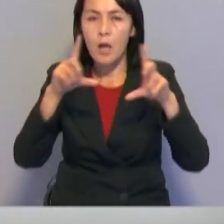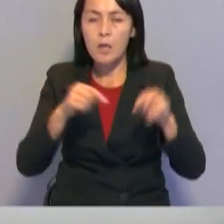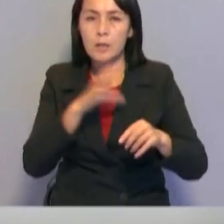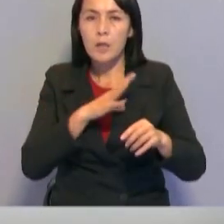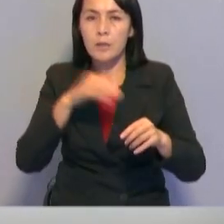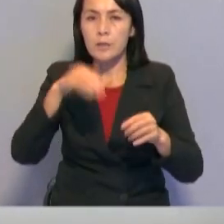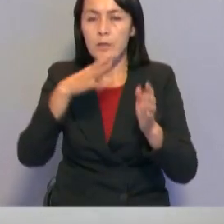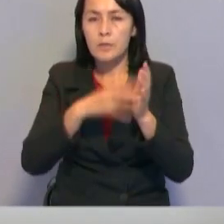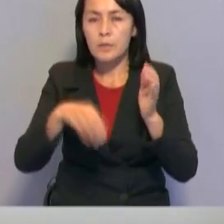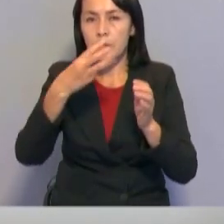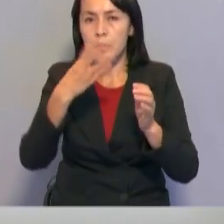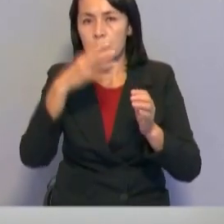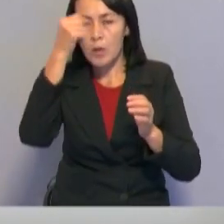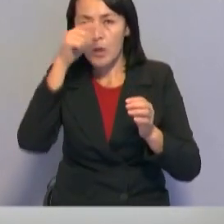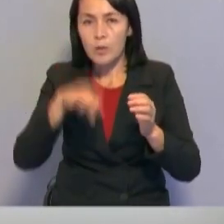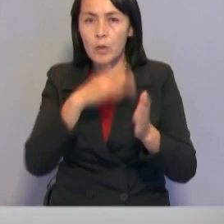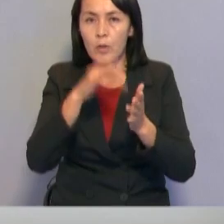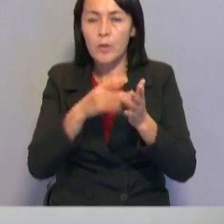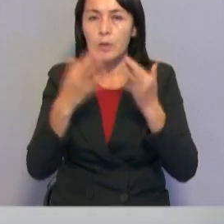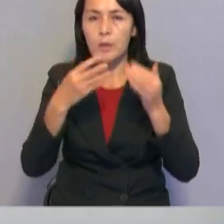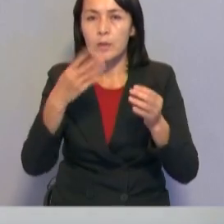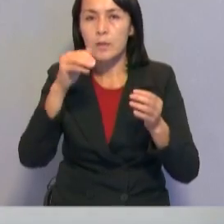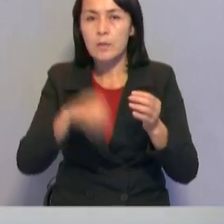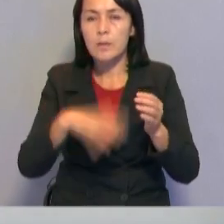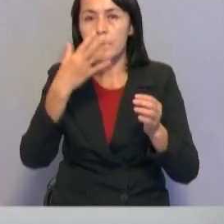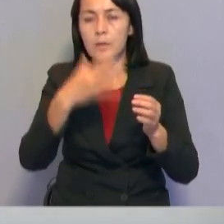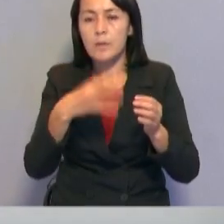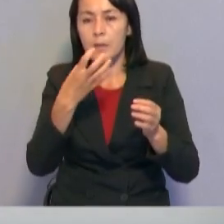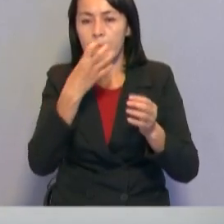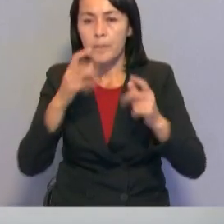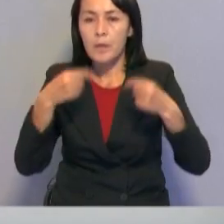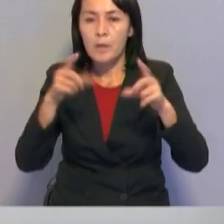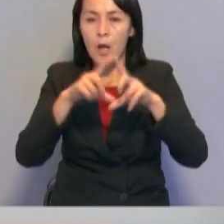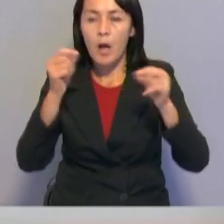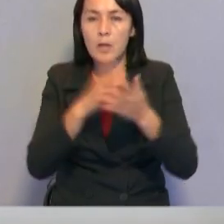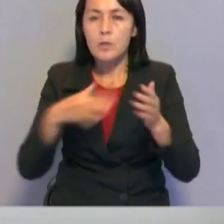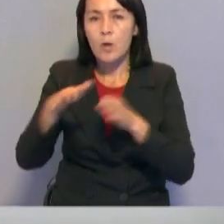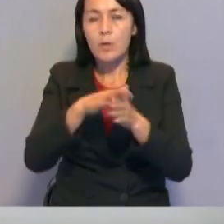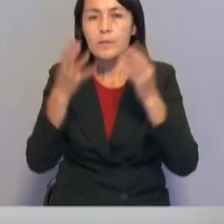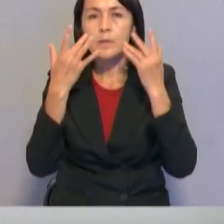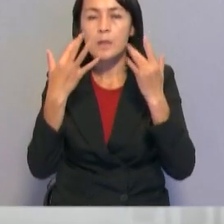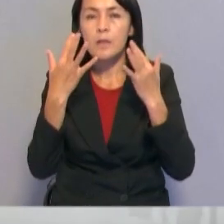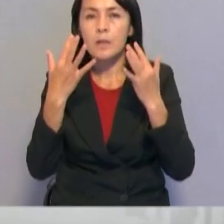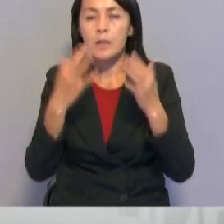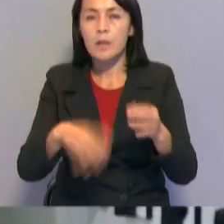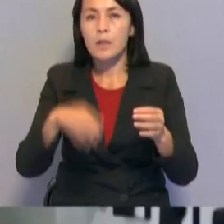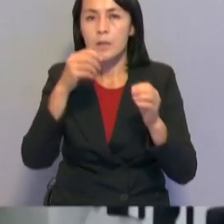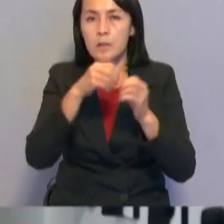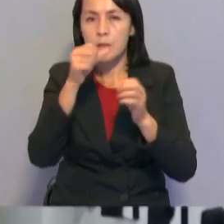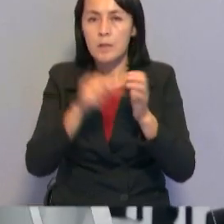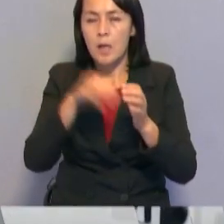заложен в 1934 году в городе насчитывается 3.250 теплопотребляющих объектов а общее количество абонентов составляет почти